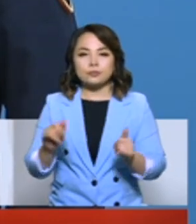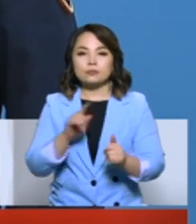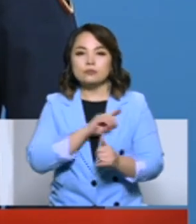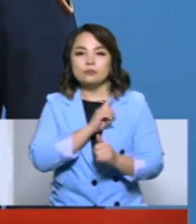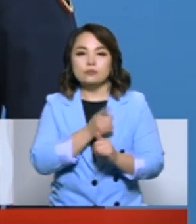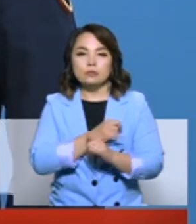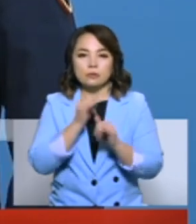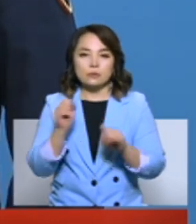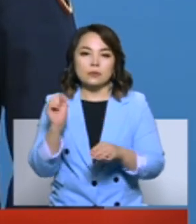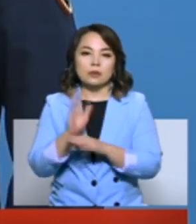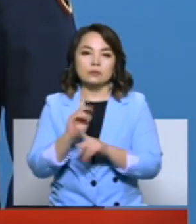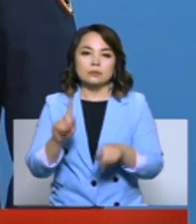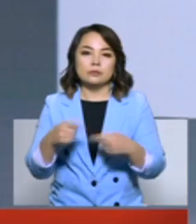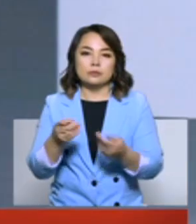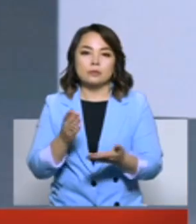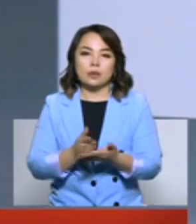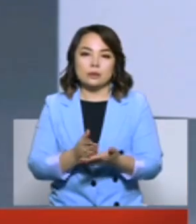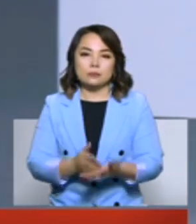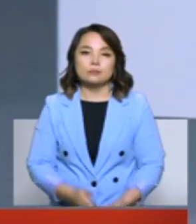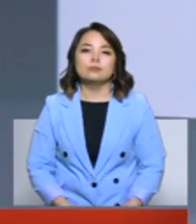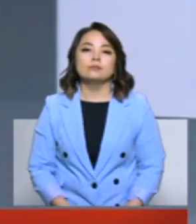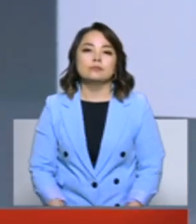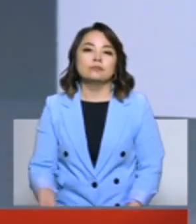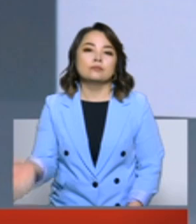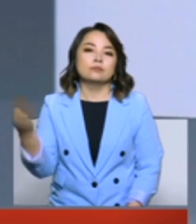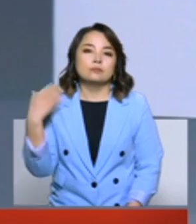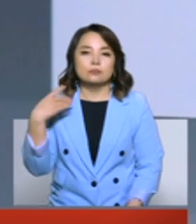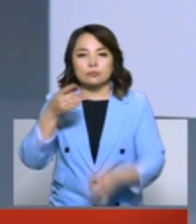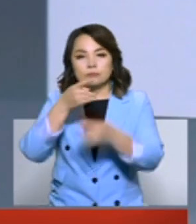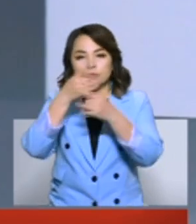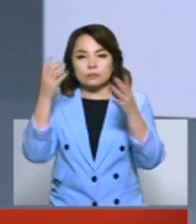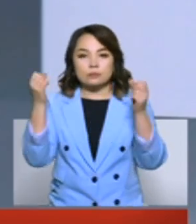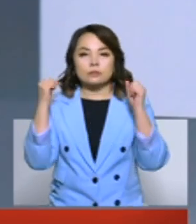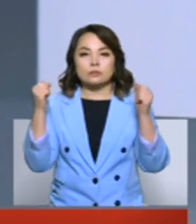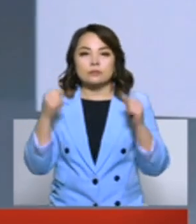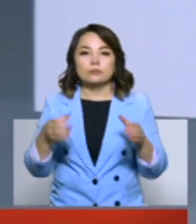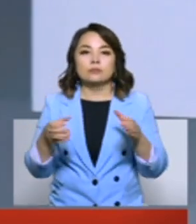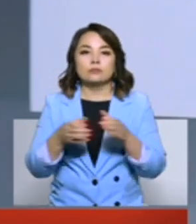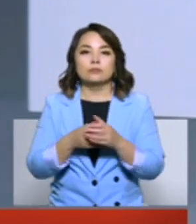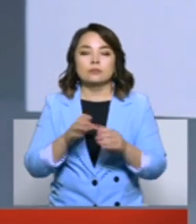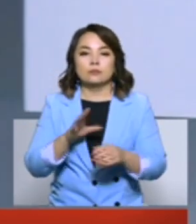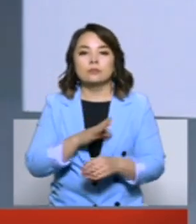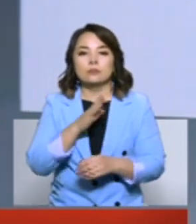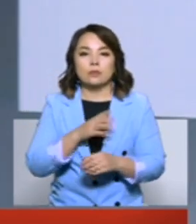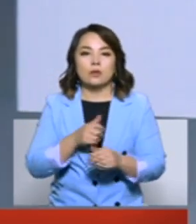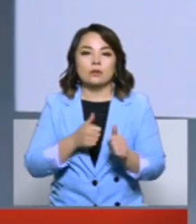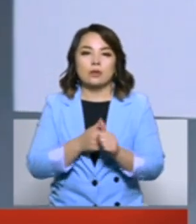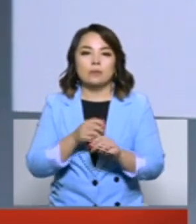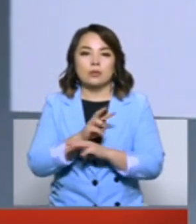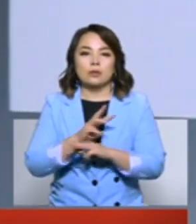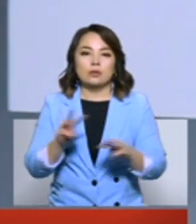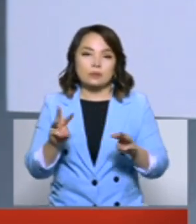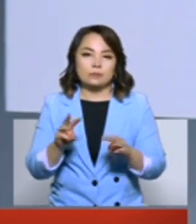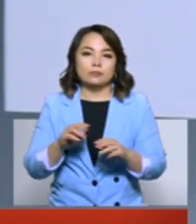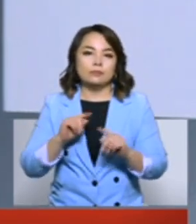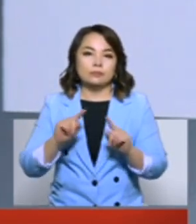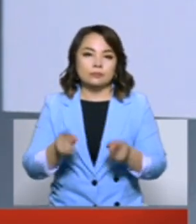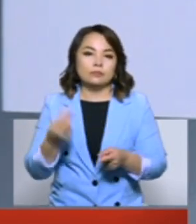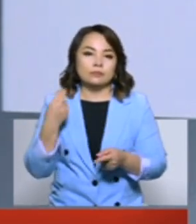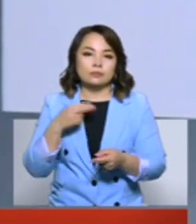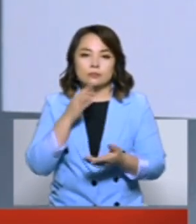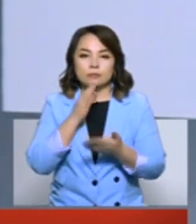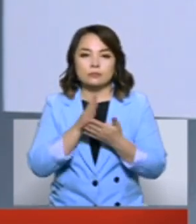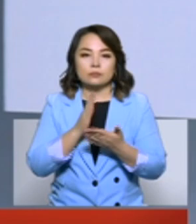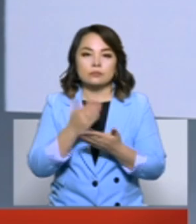бойынша бірқатар тапсырма берді. Бұрынғы мәдениет және спорт экс-вице-министр қамауға алынды. Бұл туралы сыбайлас жемқорлыққа қарсы